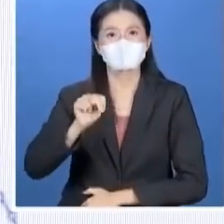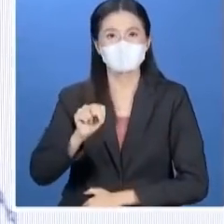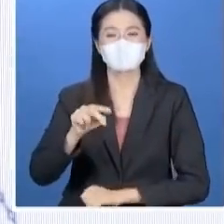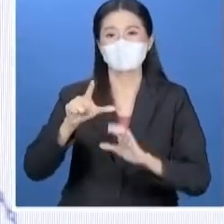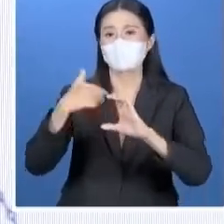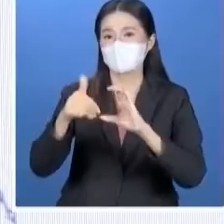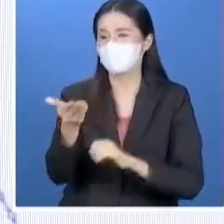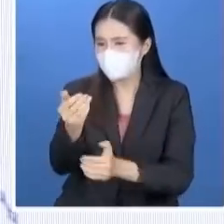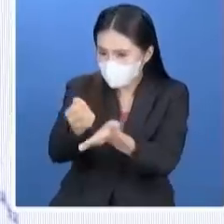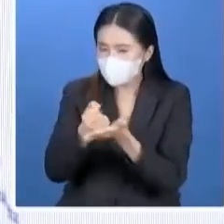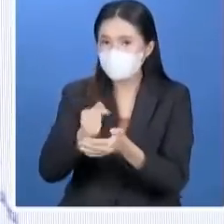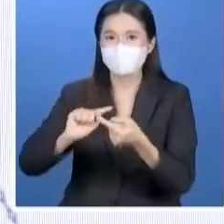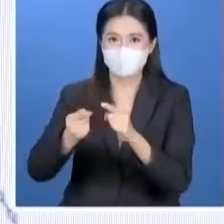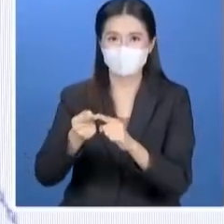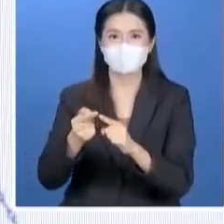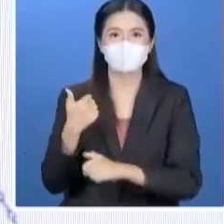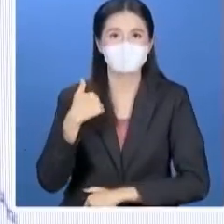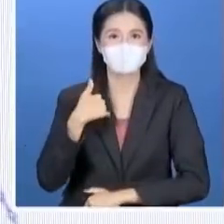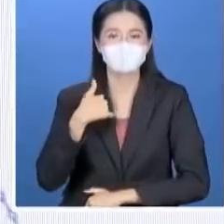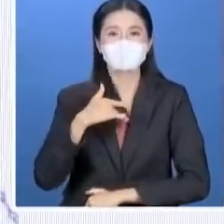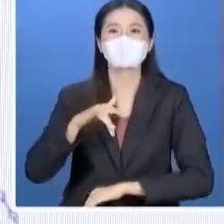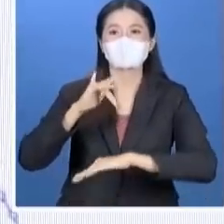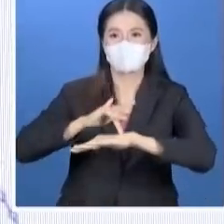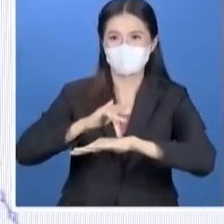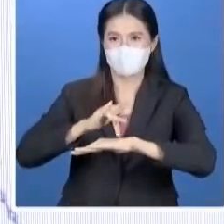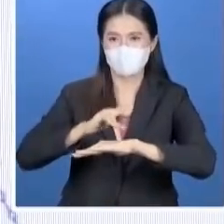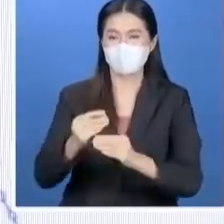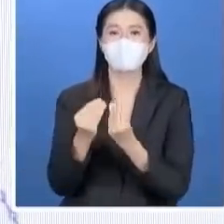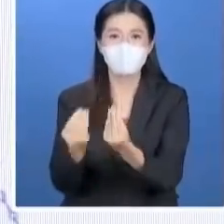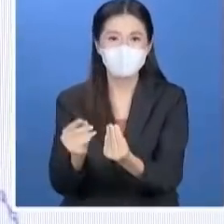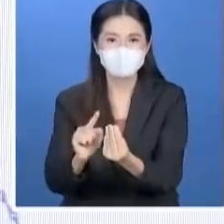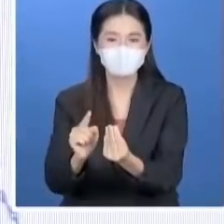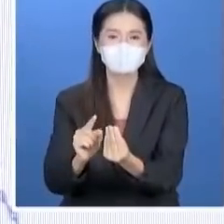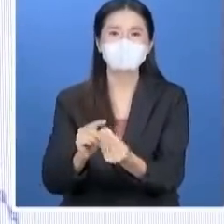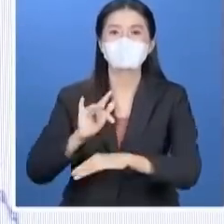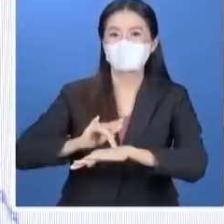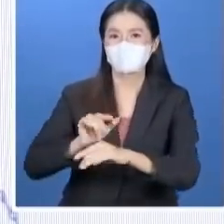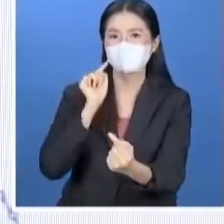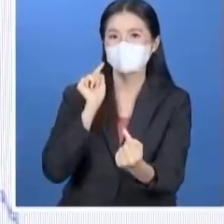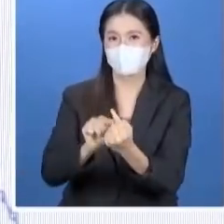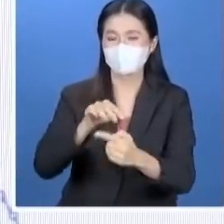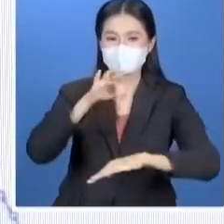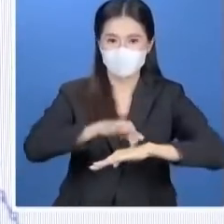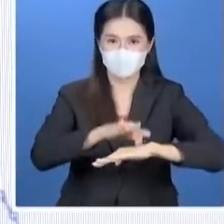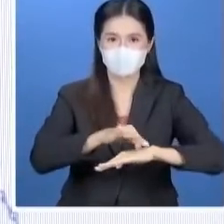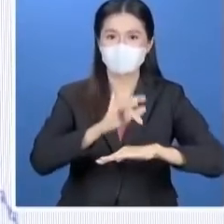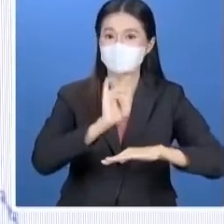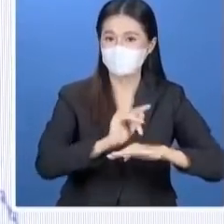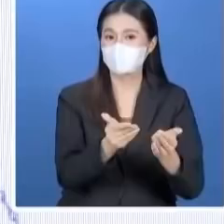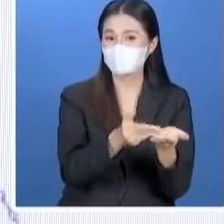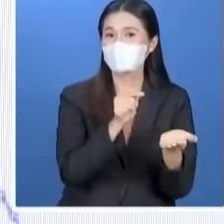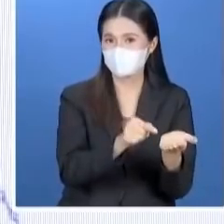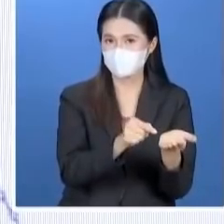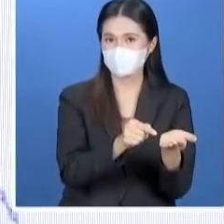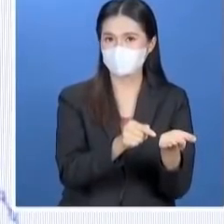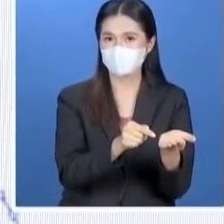ความไลน์ขอความช่วยเหลือกับเพื่อนโดยมีการแชร์โลเคชันไปให้ซึ่งโลเคชันดังกล่าวตรงกับจุดของ GPS เรือบริเว